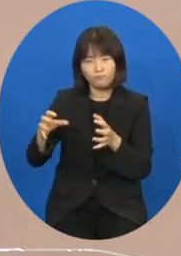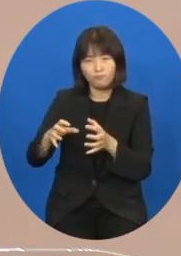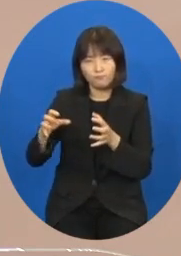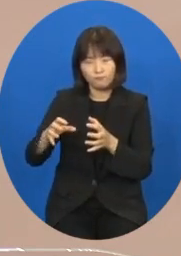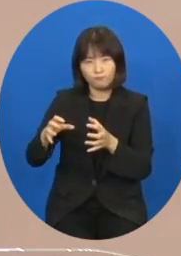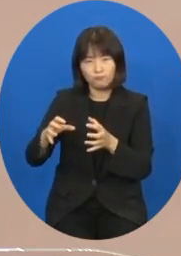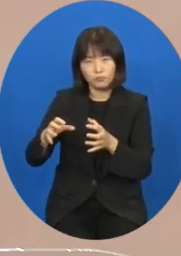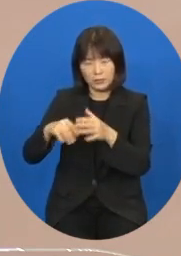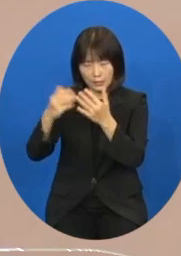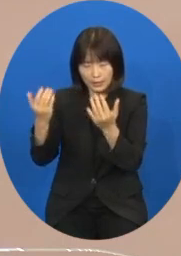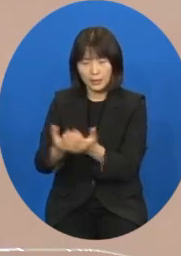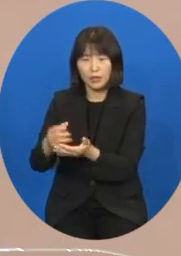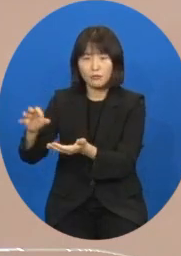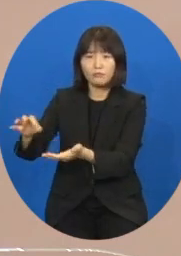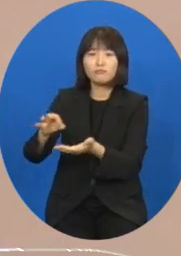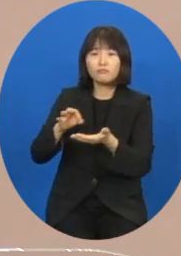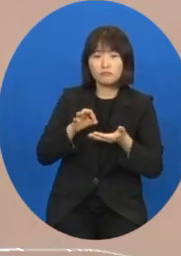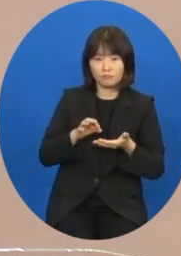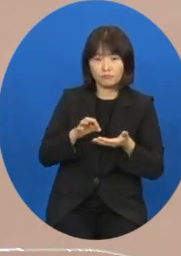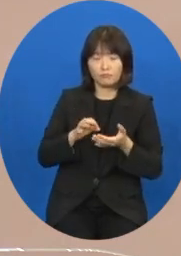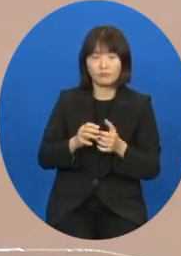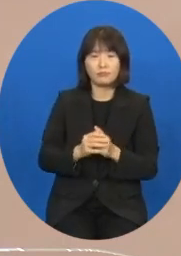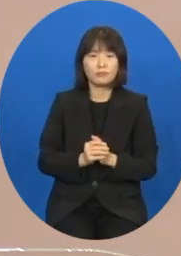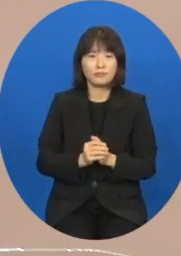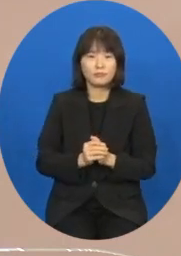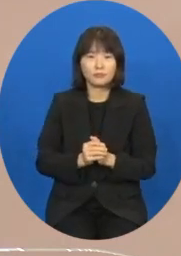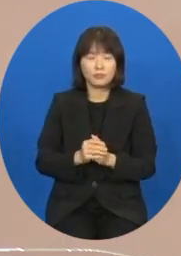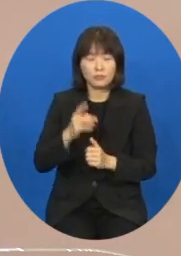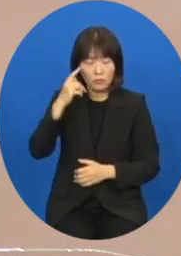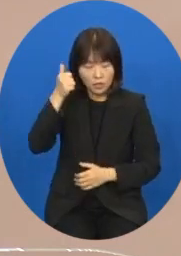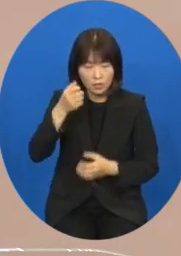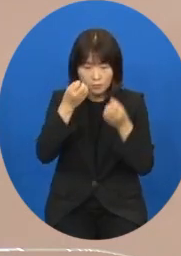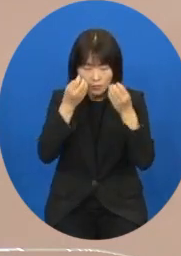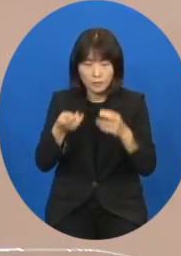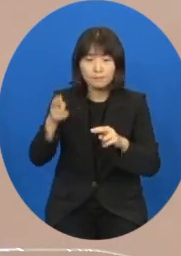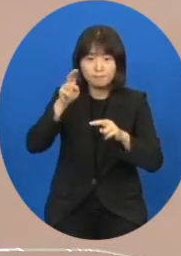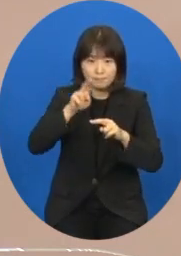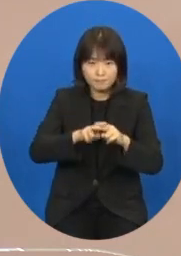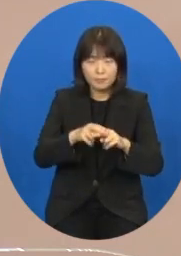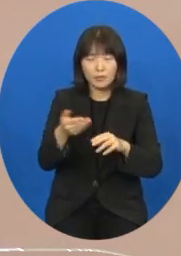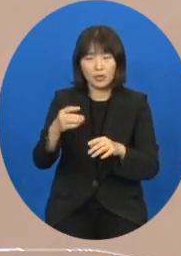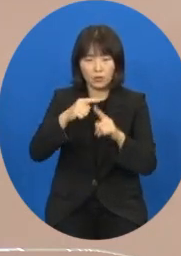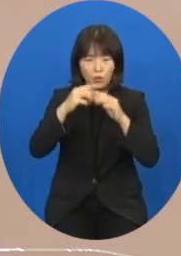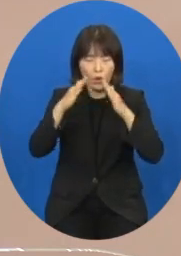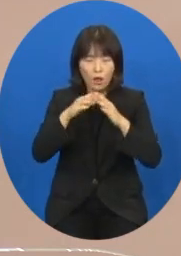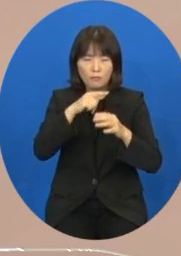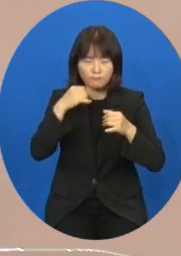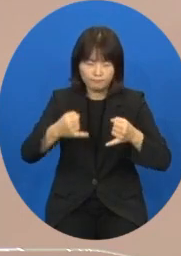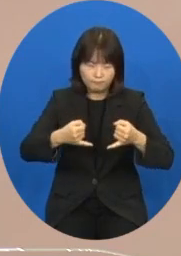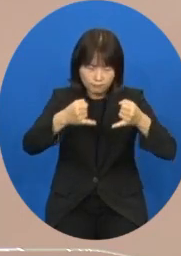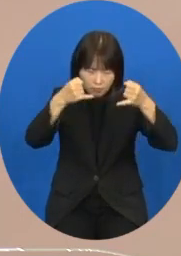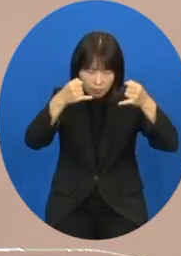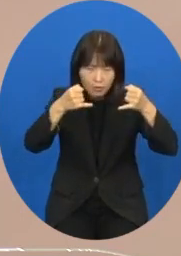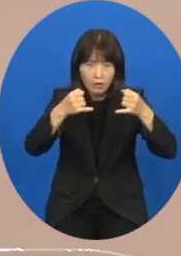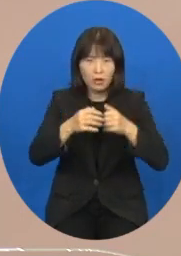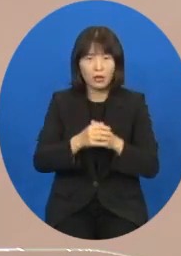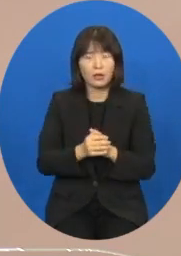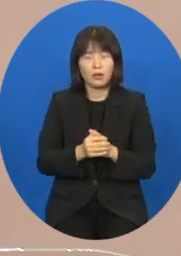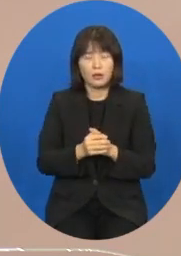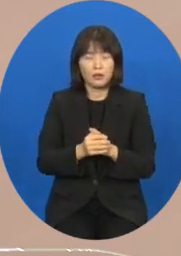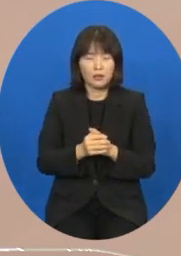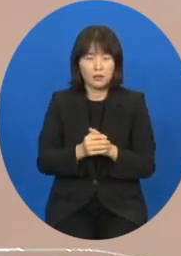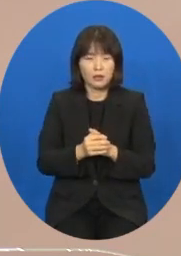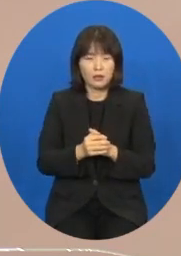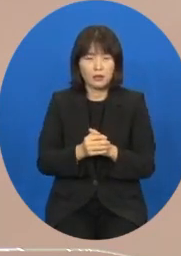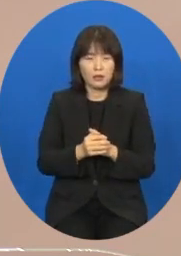것을 그냥 다 가지고 오신 겁니다. 목사님 새로 오셨는데 교회에 부채가 많은 것은 덕스럽지도